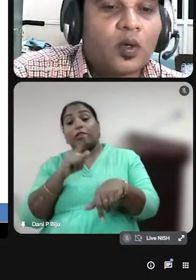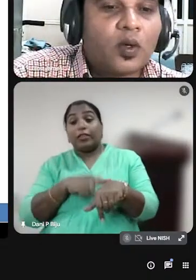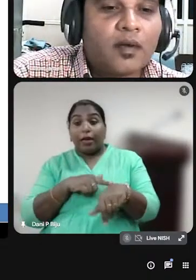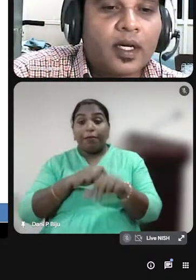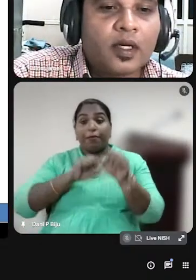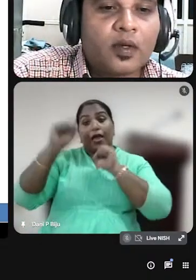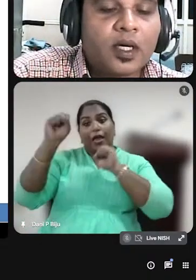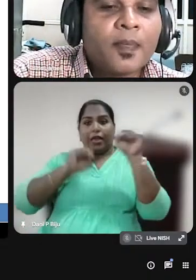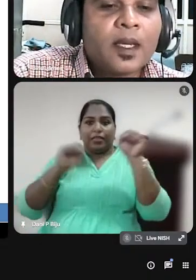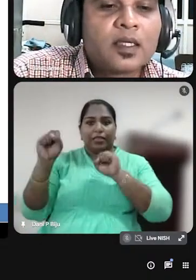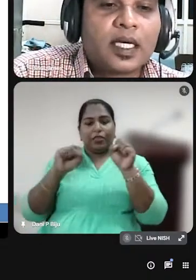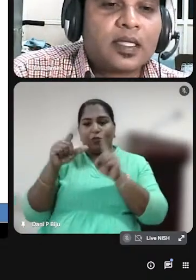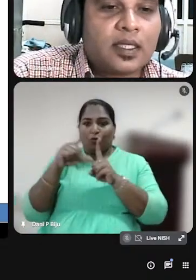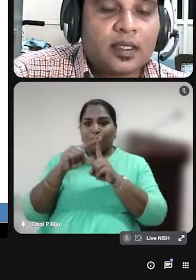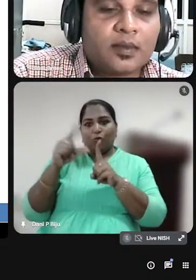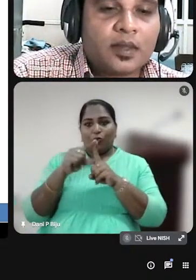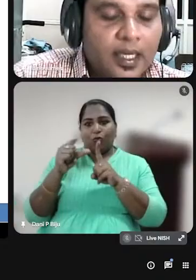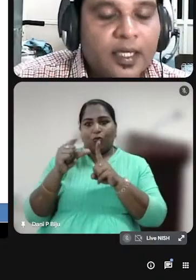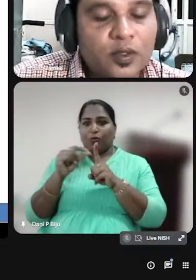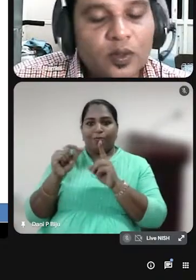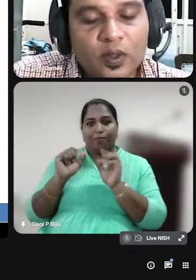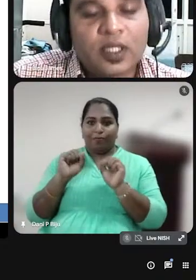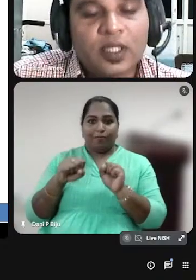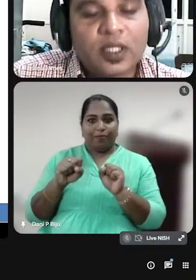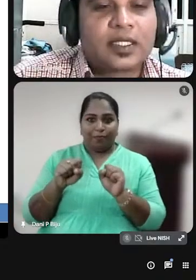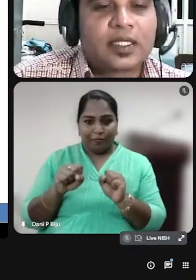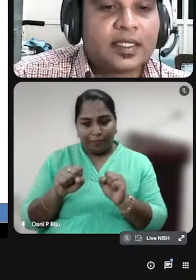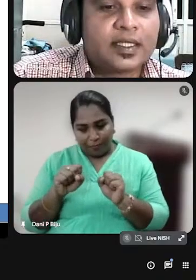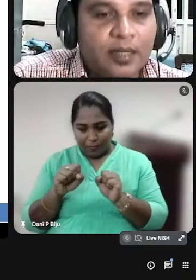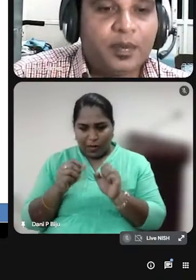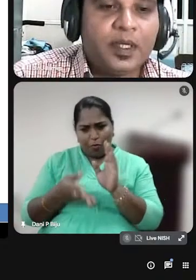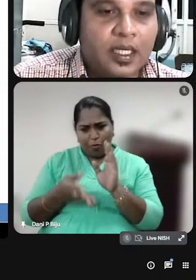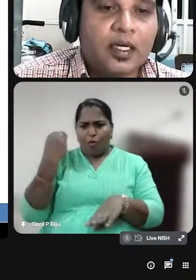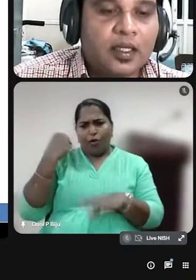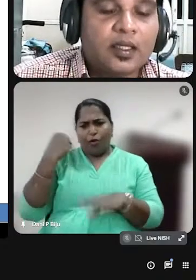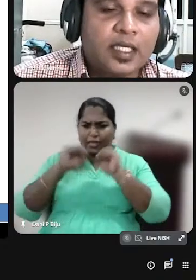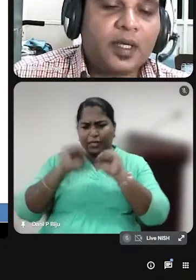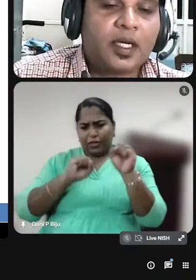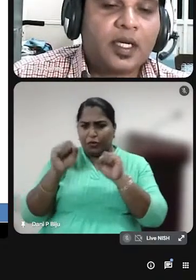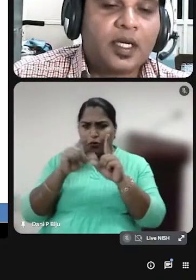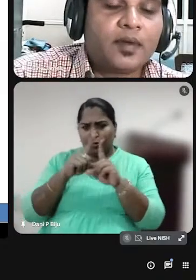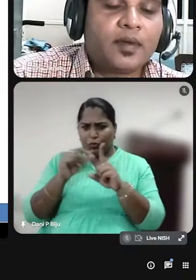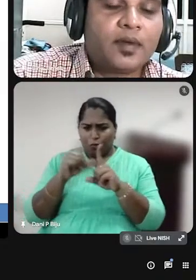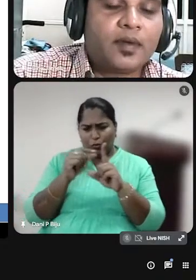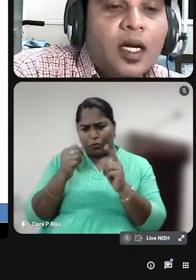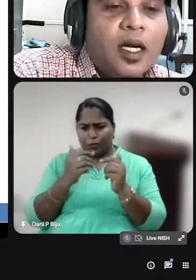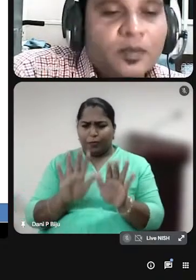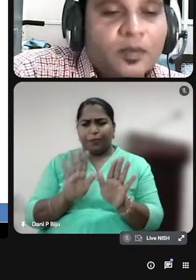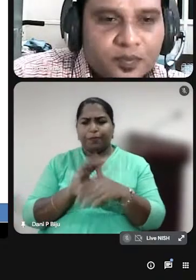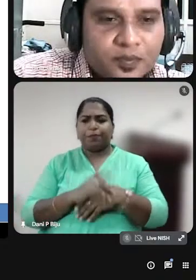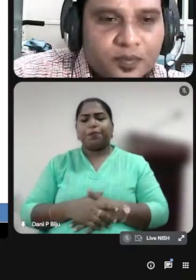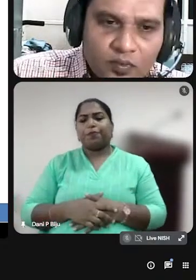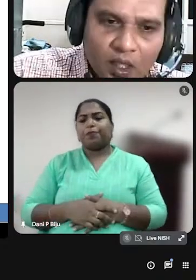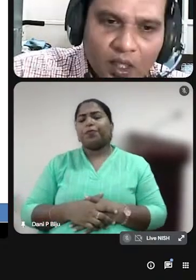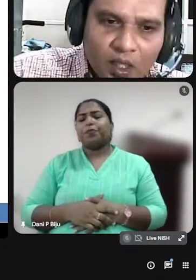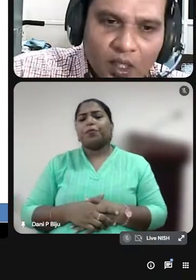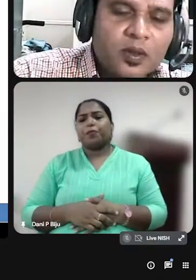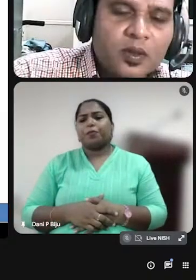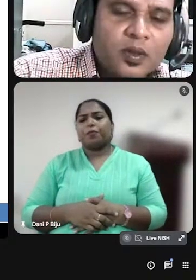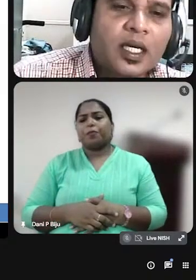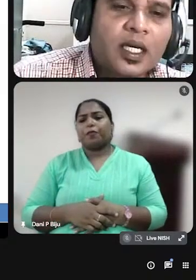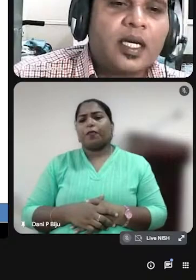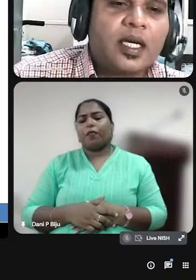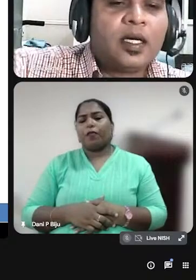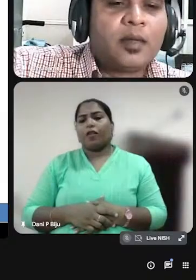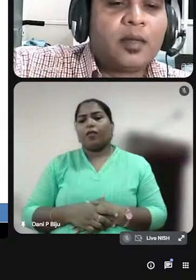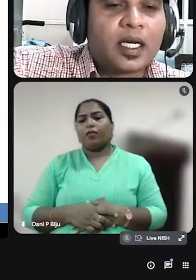കൂടുതൽ ഉണ്ടാവാനായിട്ടുള്ള സാധ്യത. ഏറ്റവും കൂടുതൽ നമ്മൾ എക്സസൈസ് ചെയ്യിപ്പിക്കേണ്ടതായിരിക്കും. അപ്പോ ഈ പറഞ്ഞ പോലെ